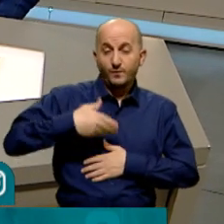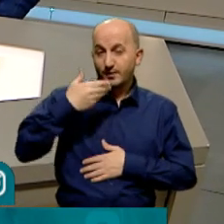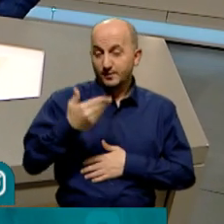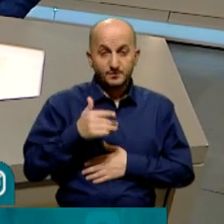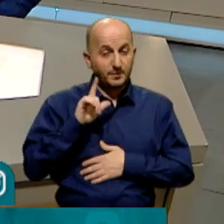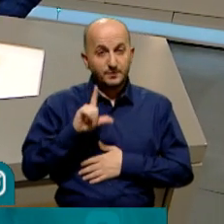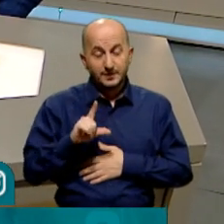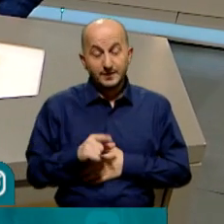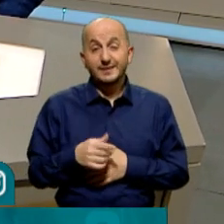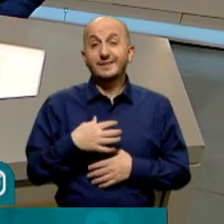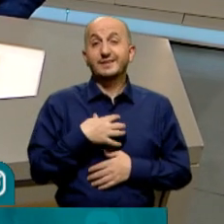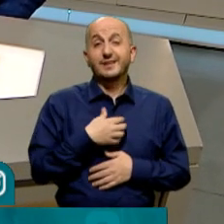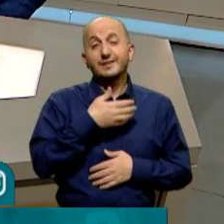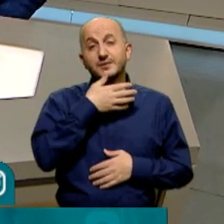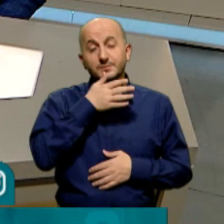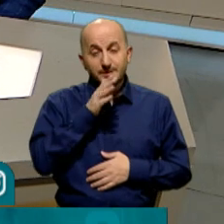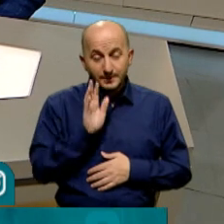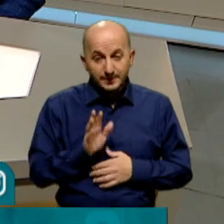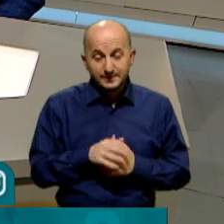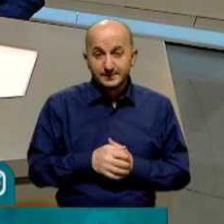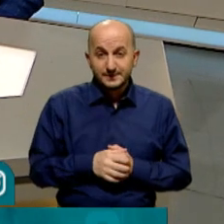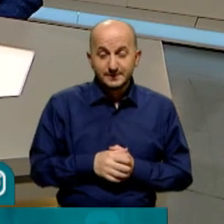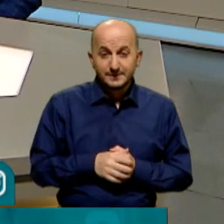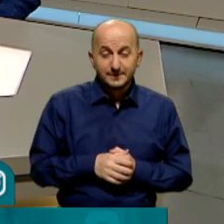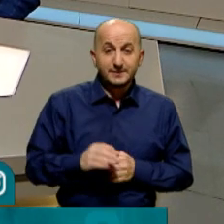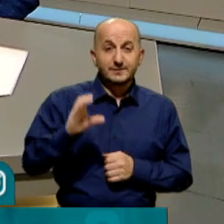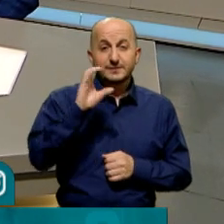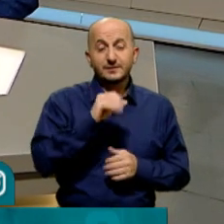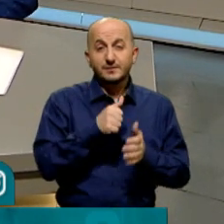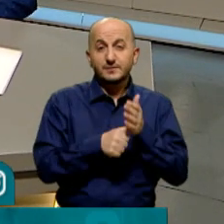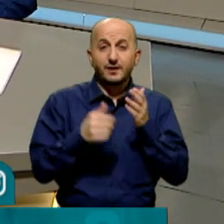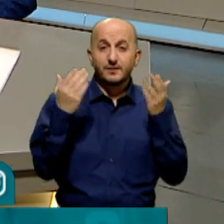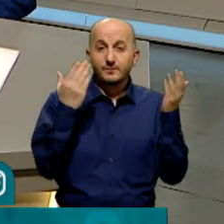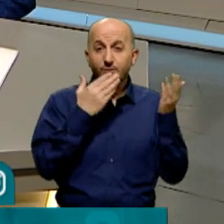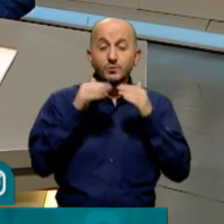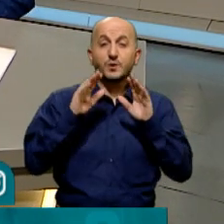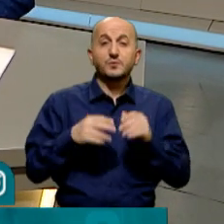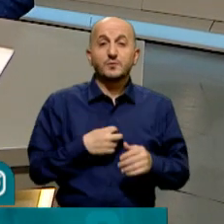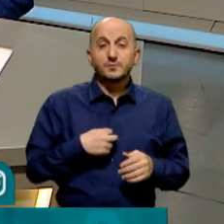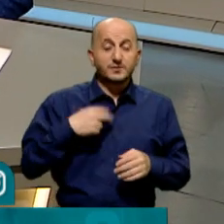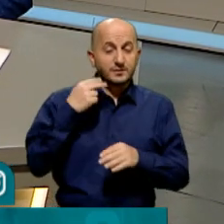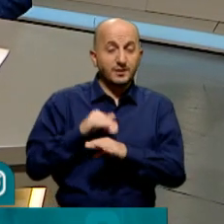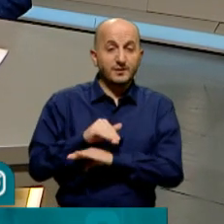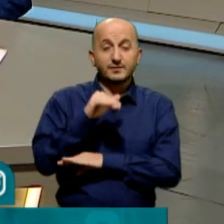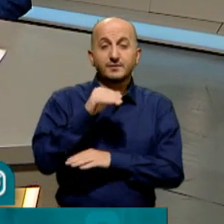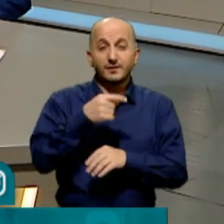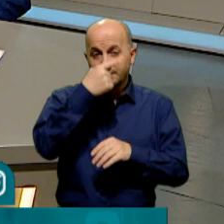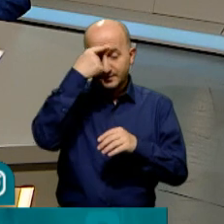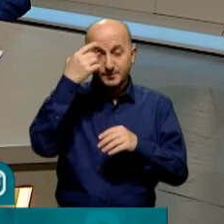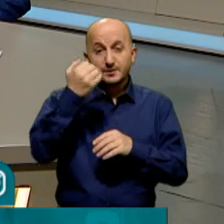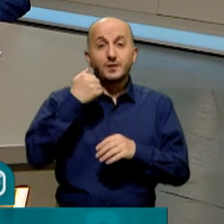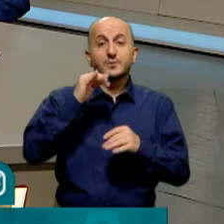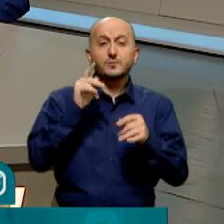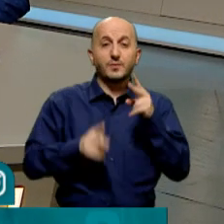geçemeyeceğim. Kendini bilmez ve İslam tarihini okumamış, siyerden nasibini almamış bazı